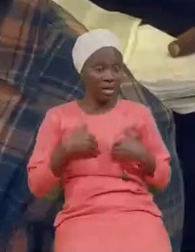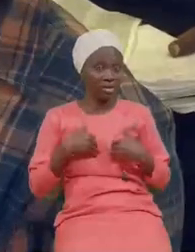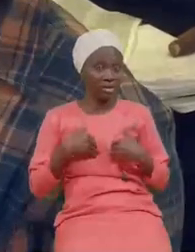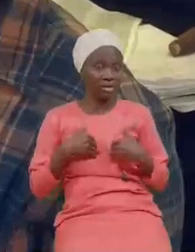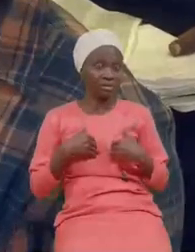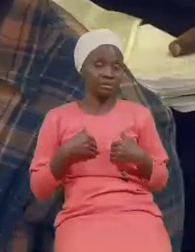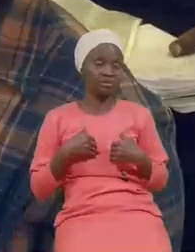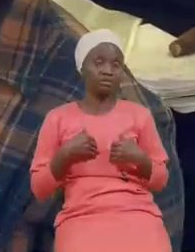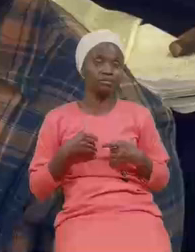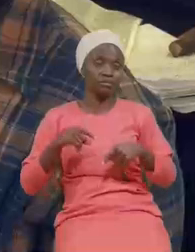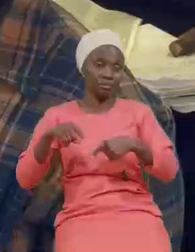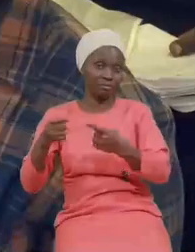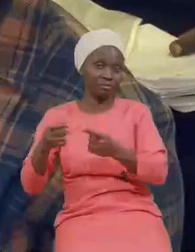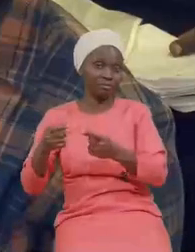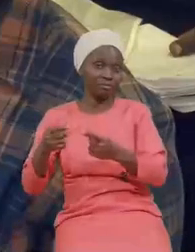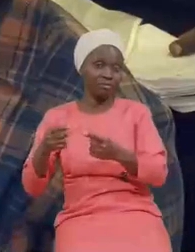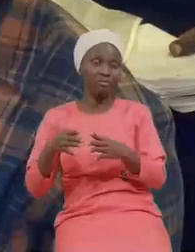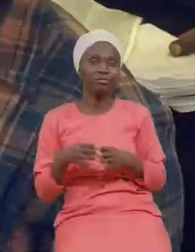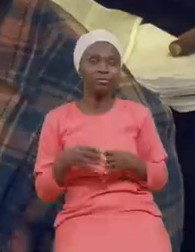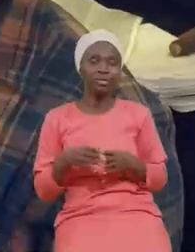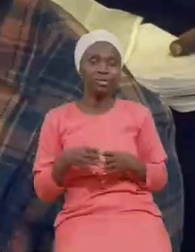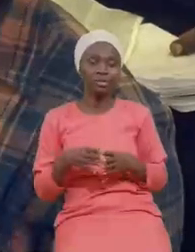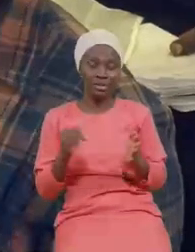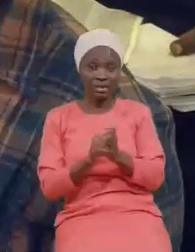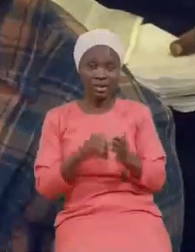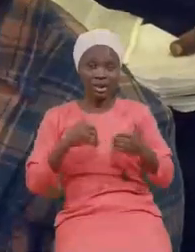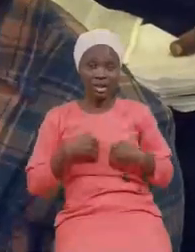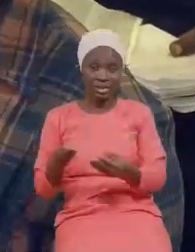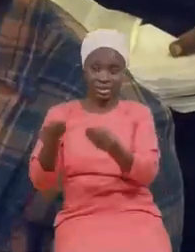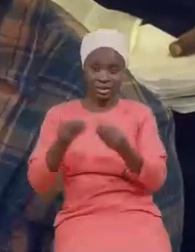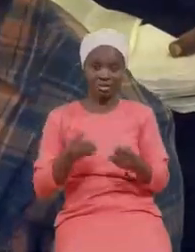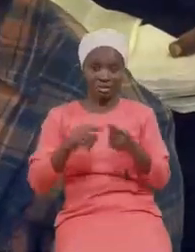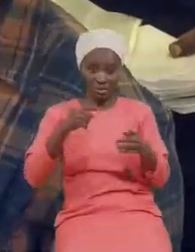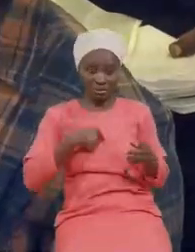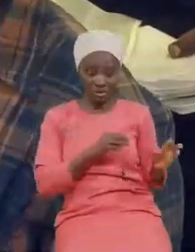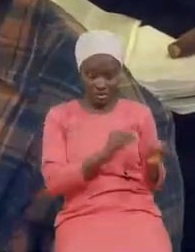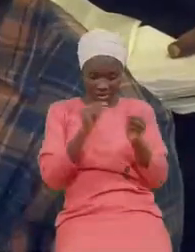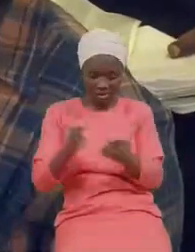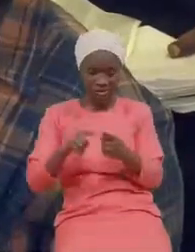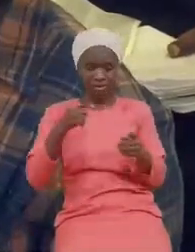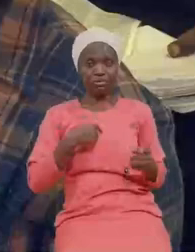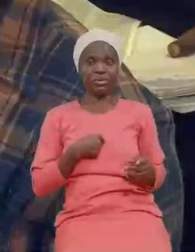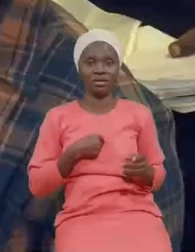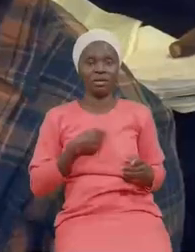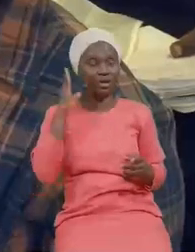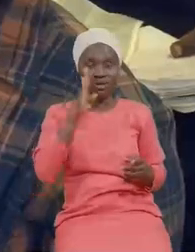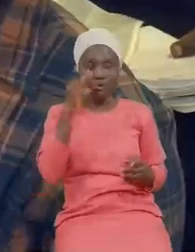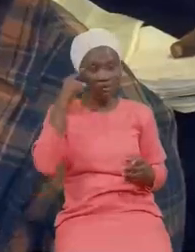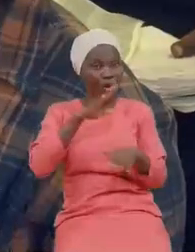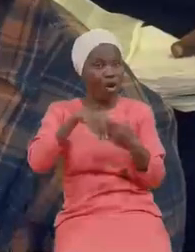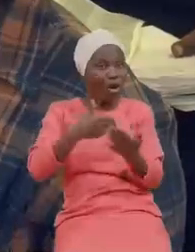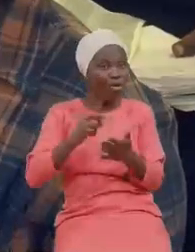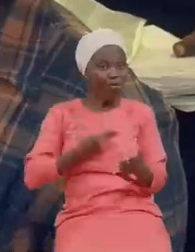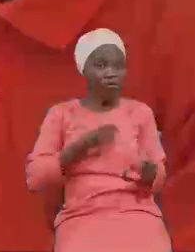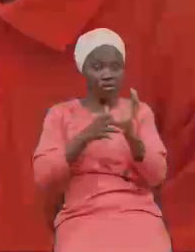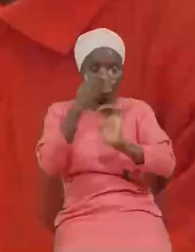transféré qui me transféré je dis moi qui m'est transféré sera pour chacun de nous au nom